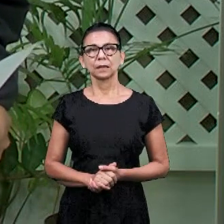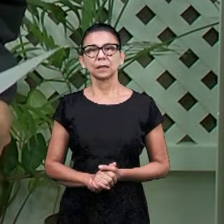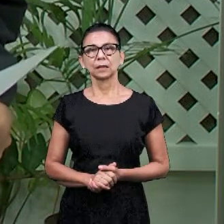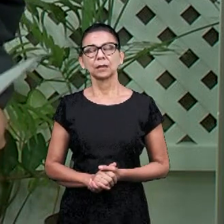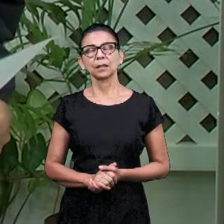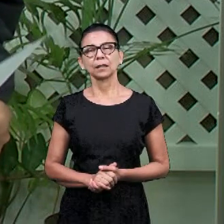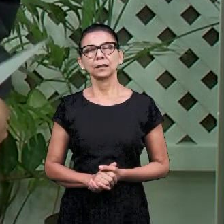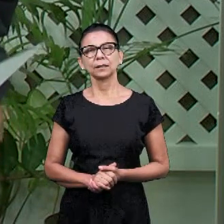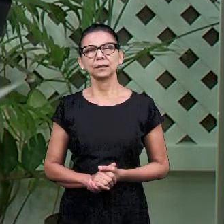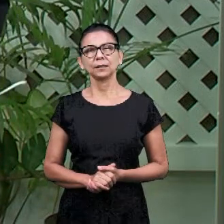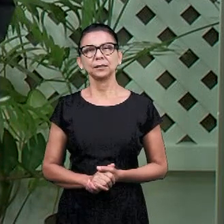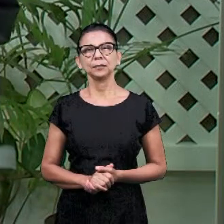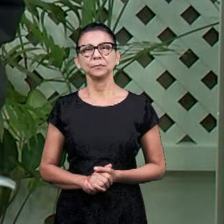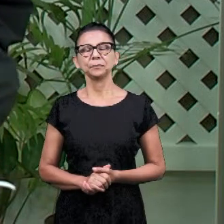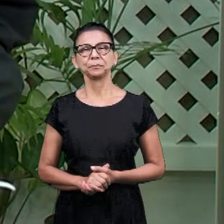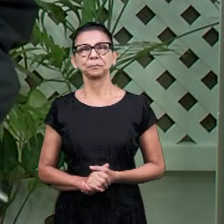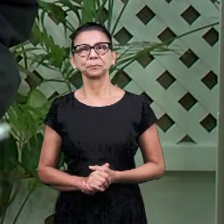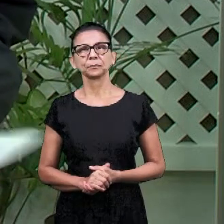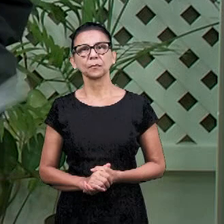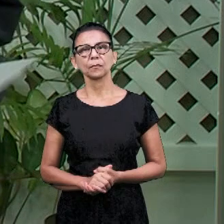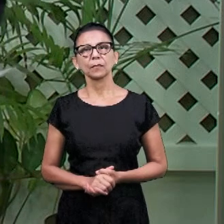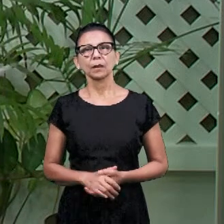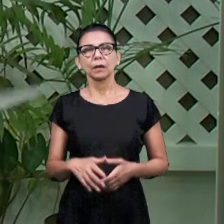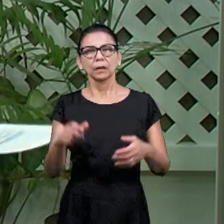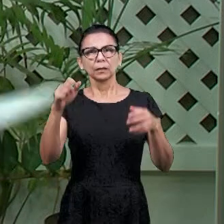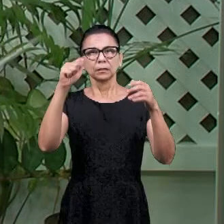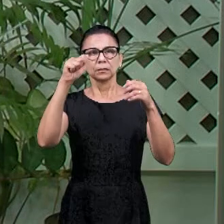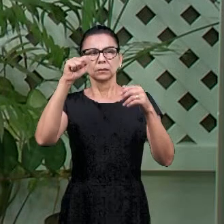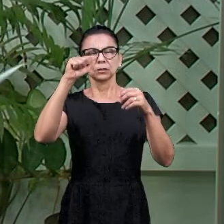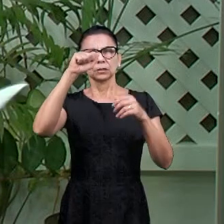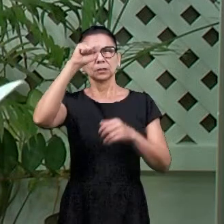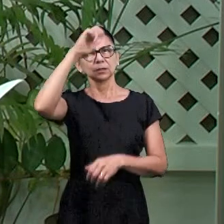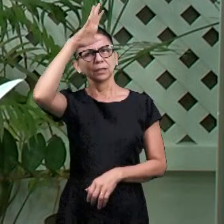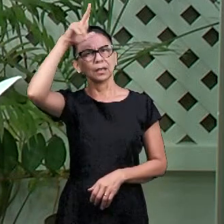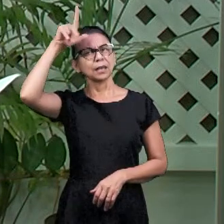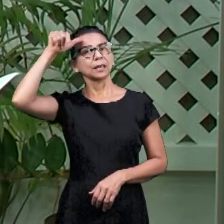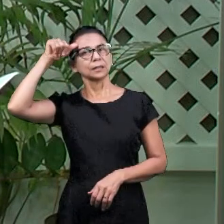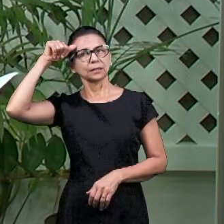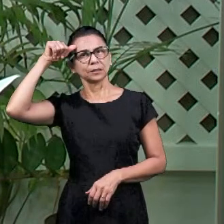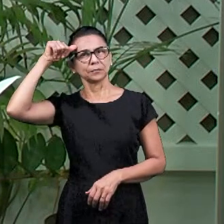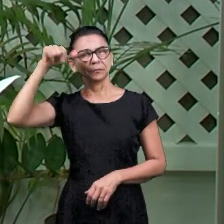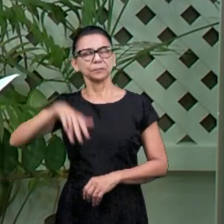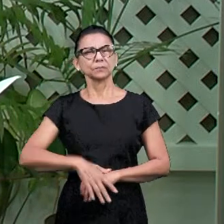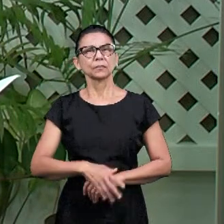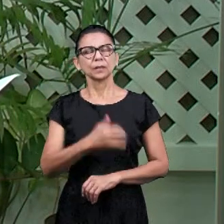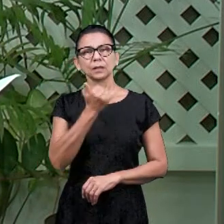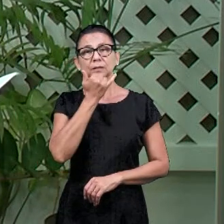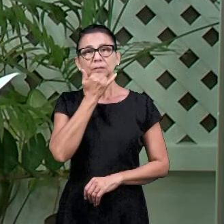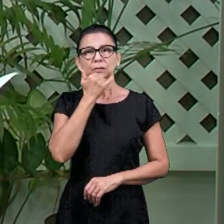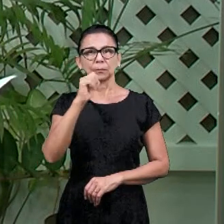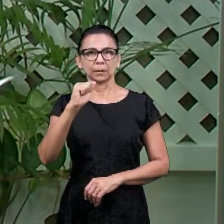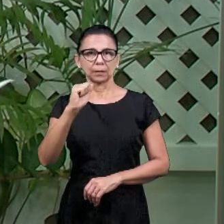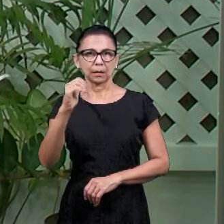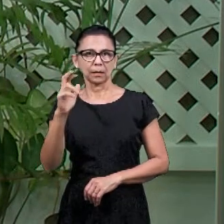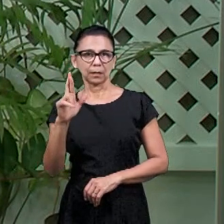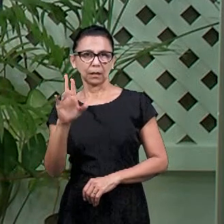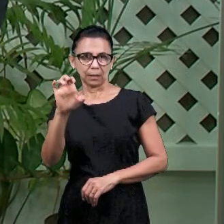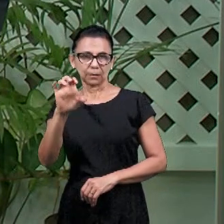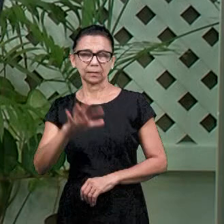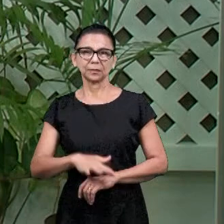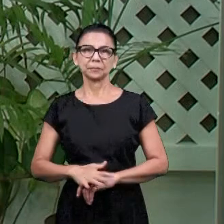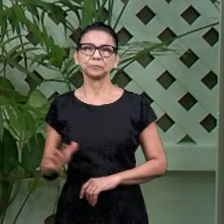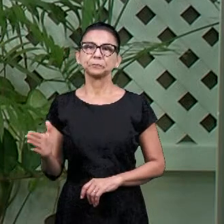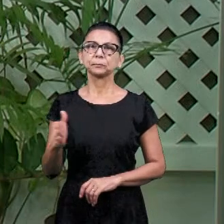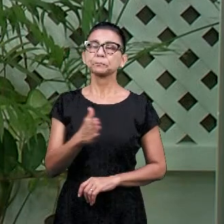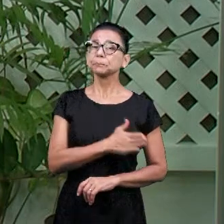une église dans l'état de Acre. L'état du Acre a besoin de l'aide. Je demande